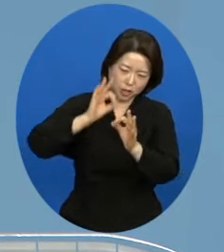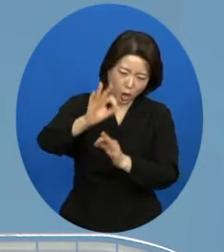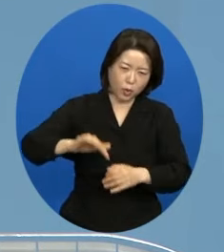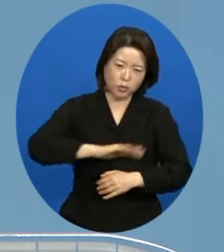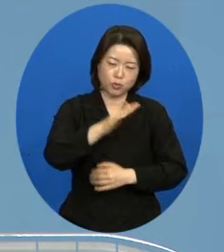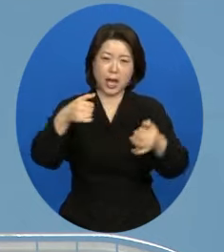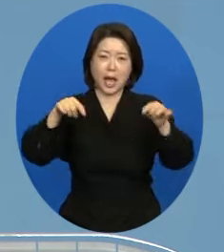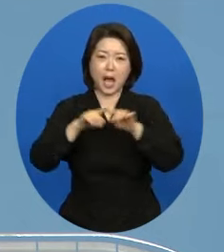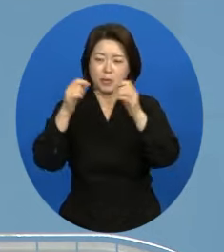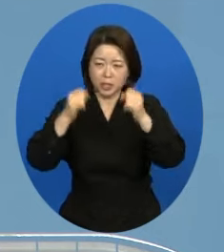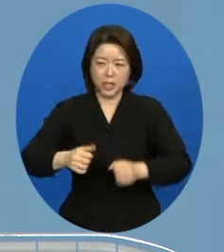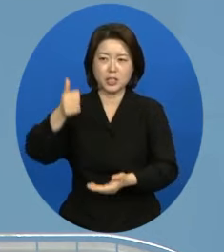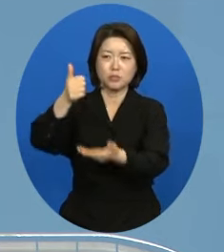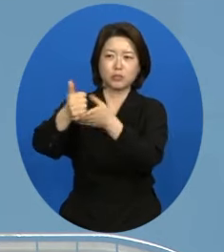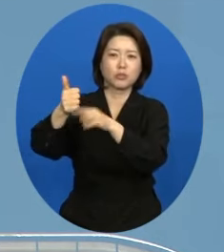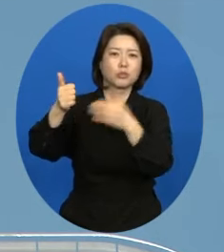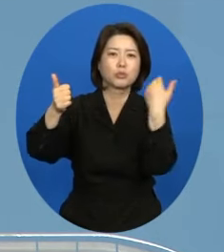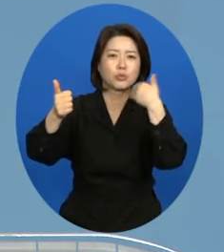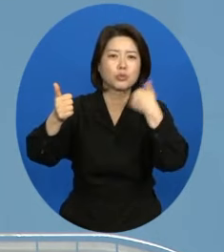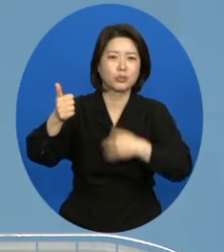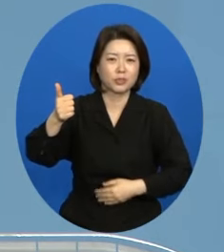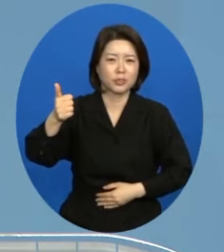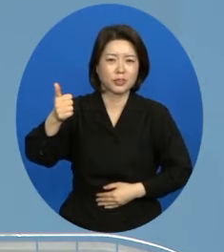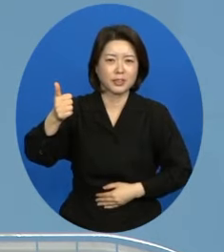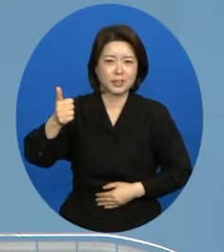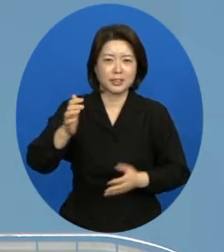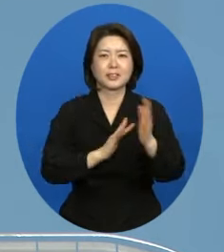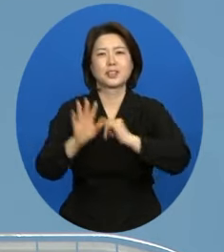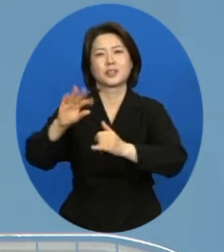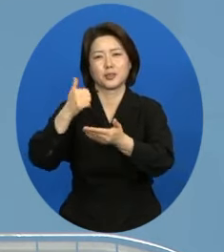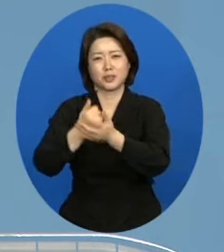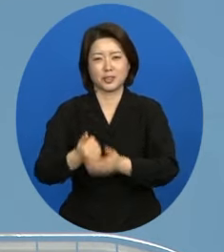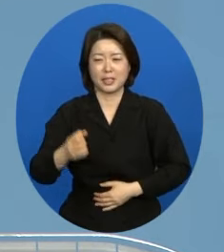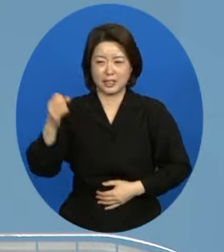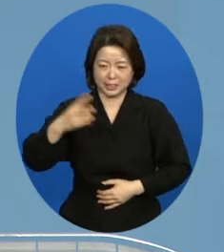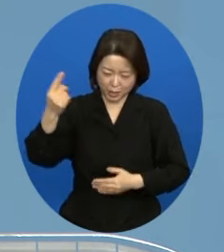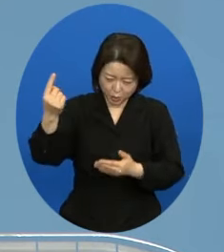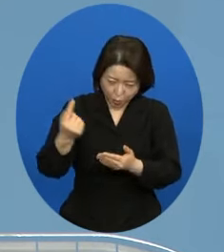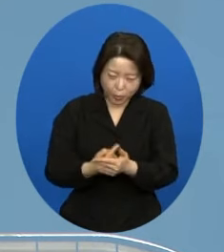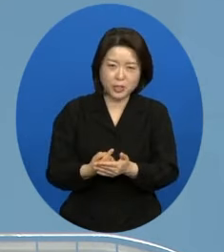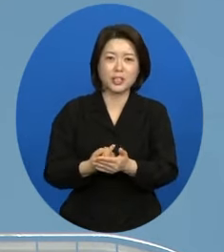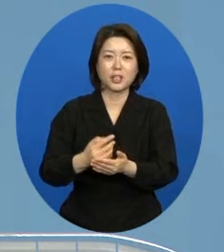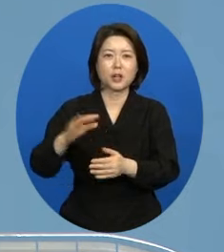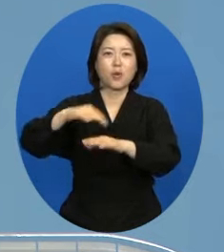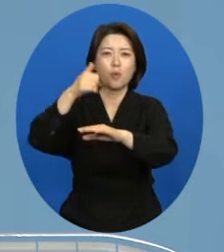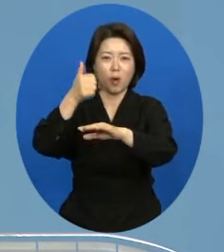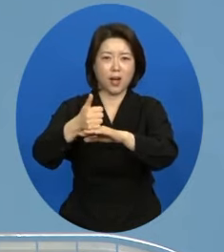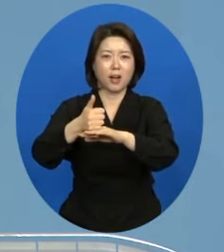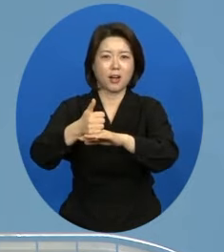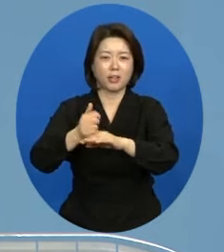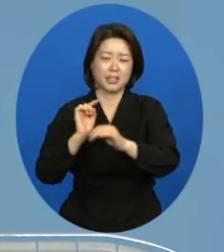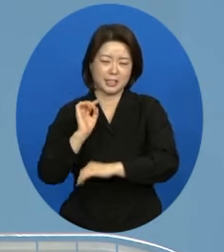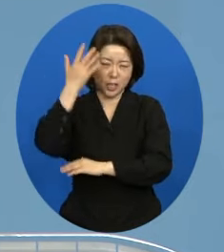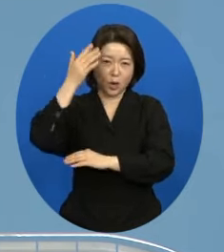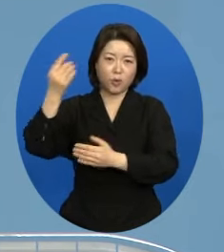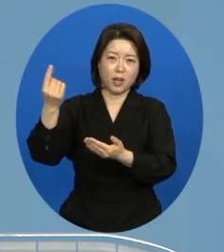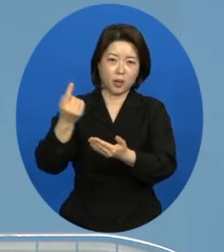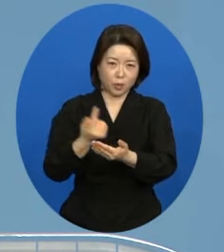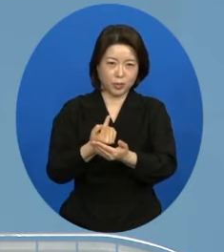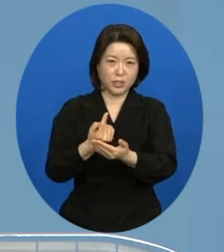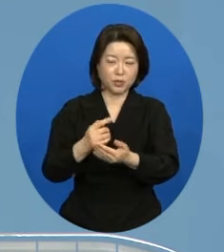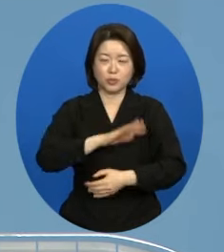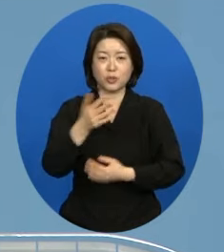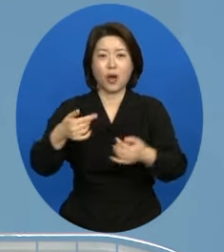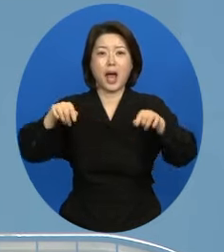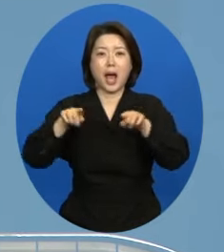함께하실 그분은 누구십니까 예수 그스 마라나타 다시 오실 왕 영광스럽게 우리와